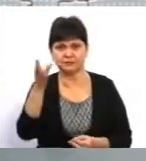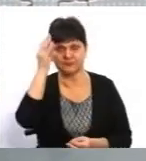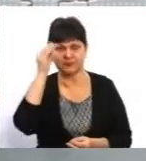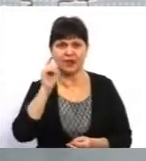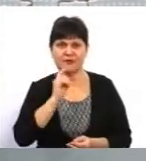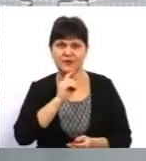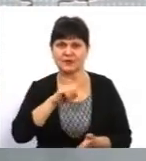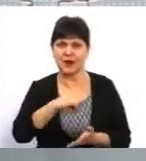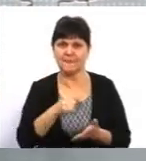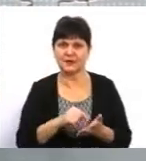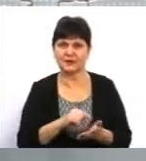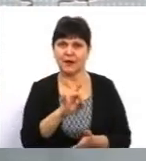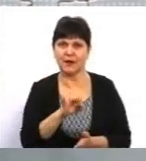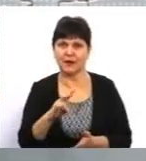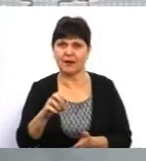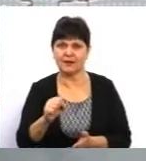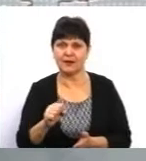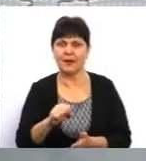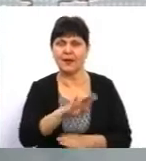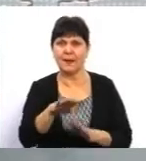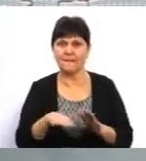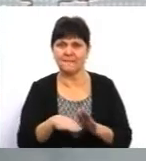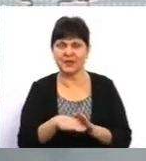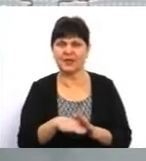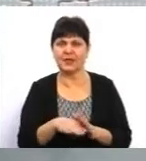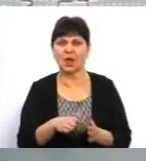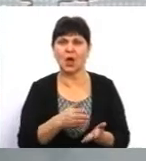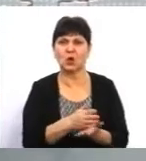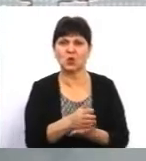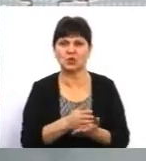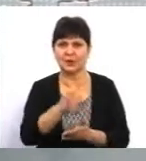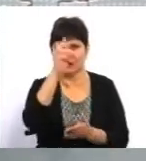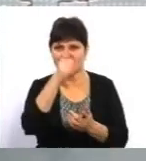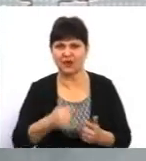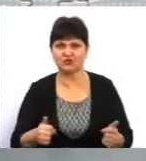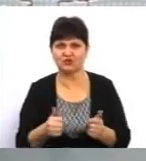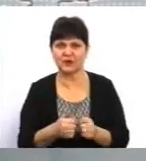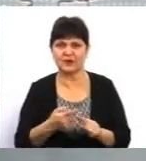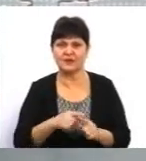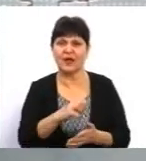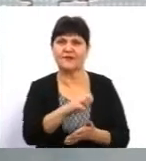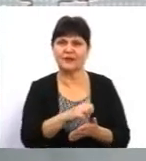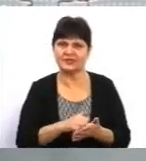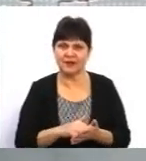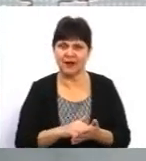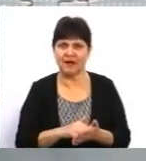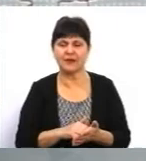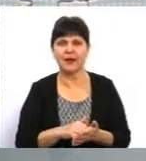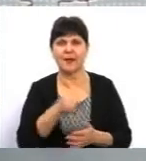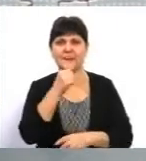і всіма державними структурними підрозділами, які задіяні в цій послузі, а це Державна фіскальна служба, Державна міграційна